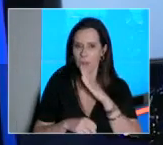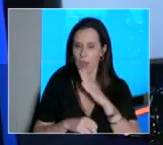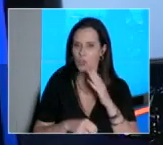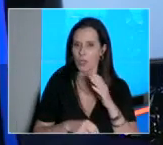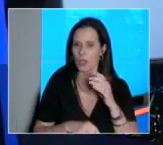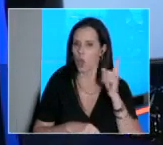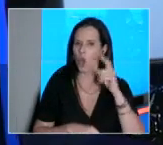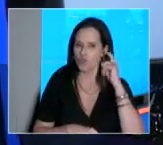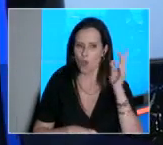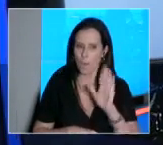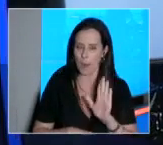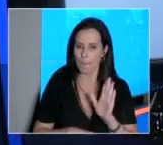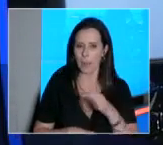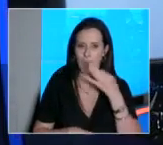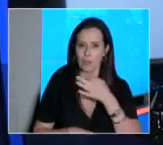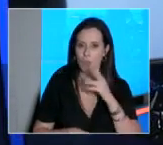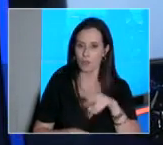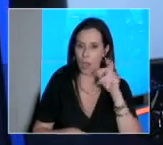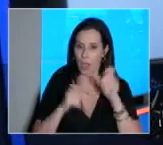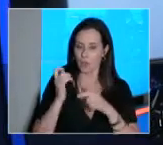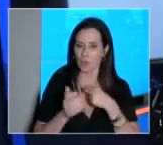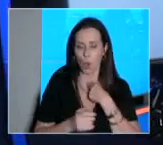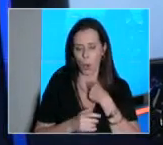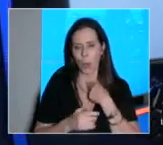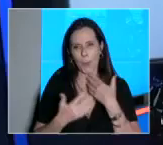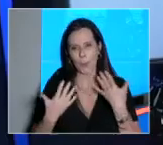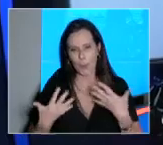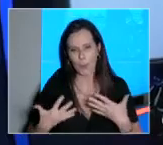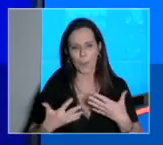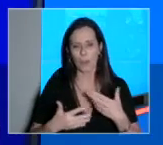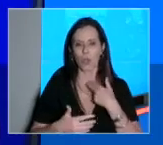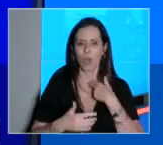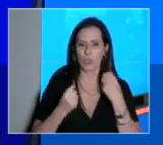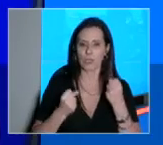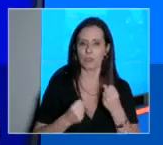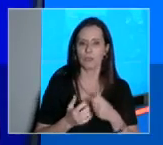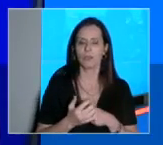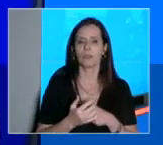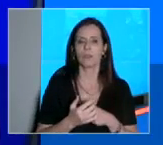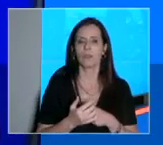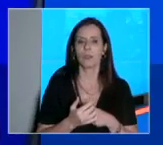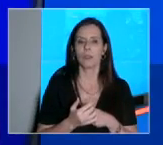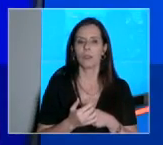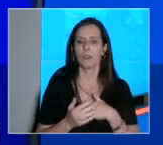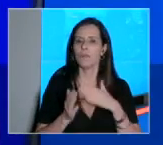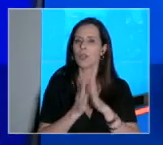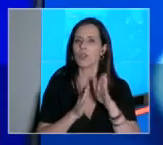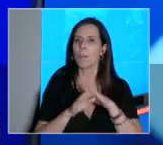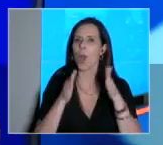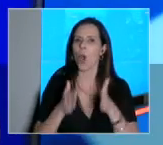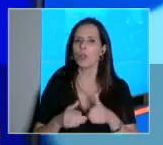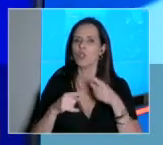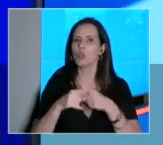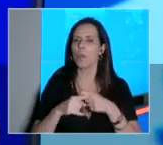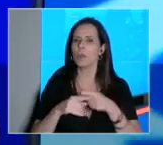סאונד לפעמים, לא שומעים את המרצה, יש אנשים קול רך יותר, יש אנשים קול עבה יותר. ופניתי למכון צומת, זה